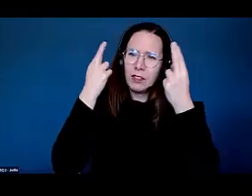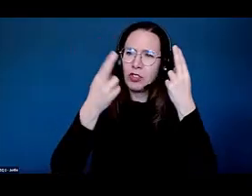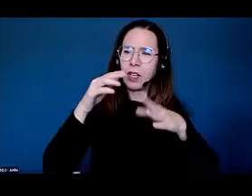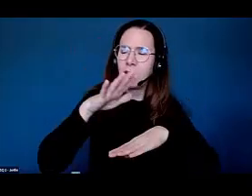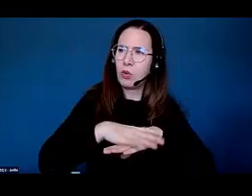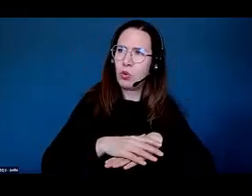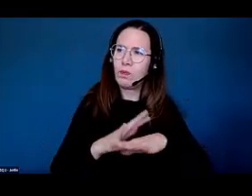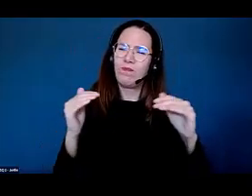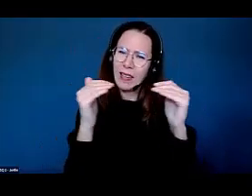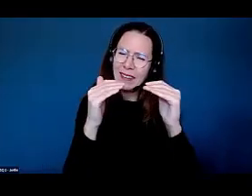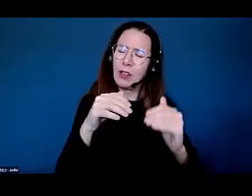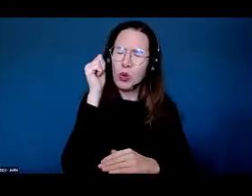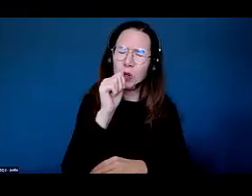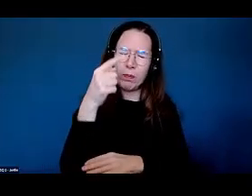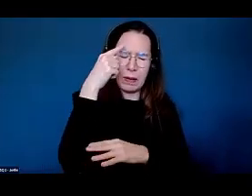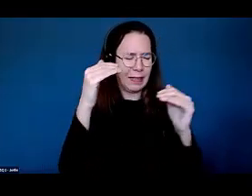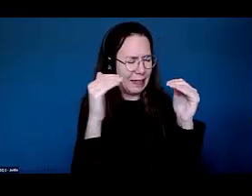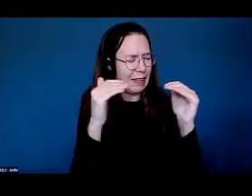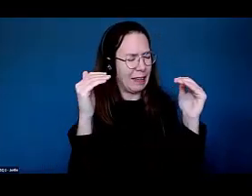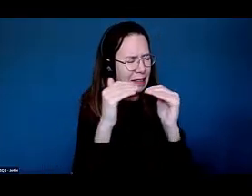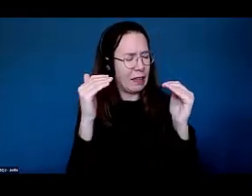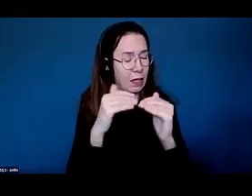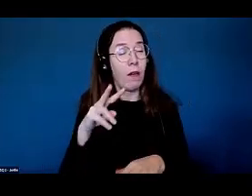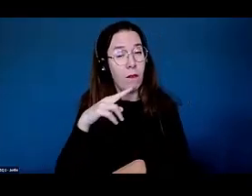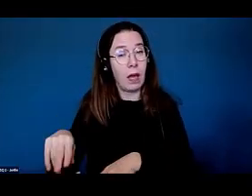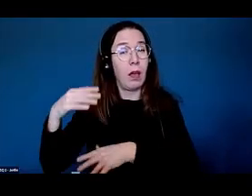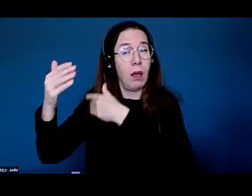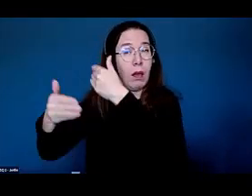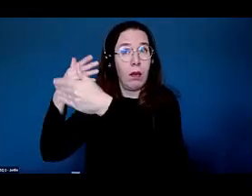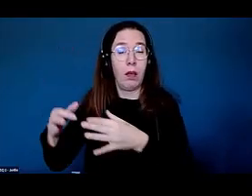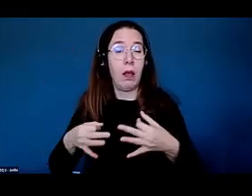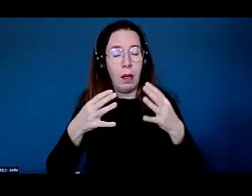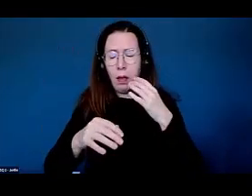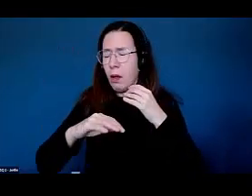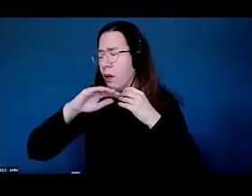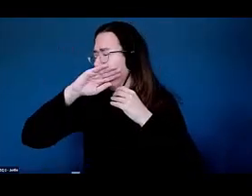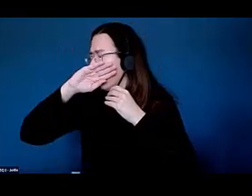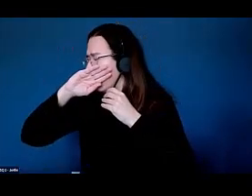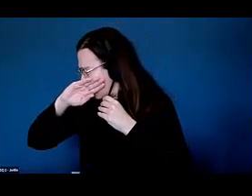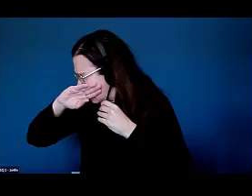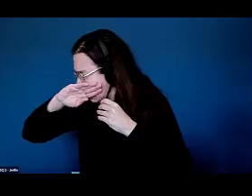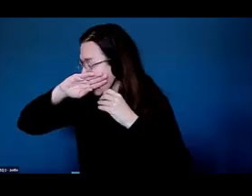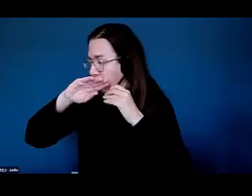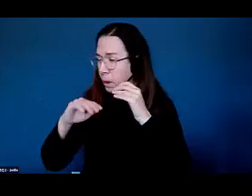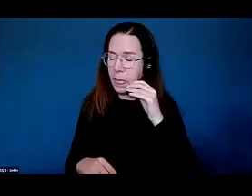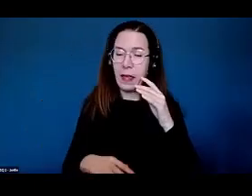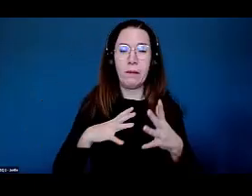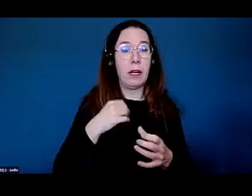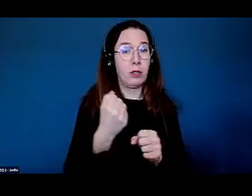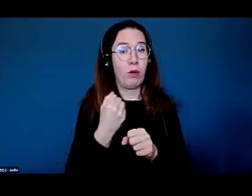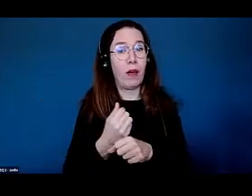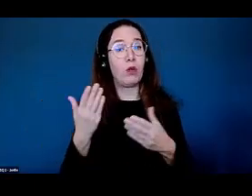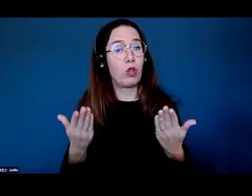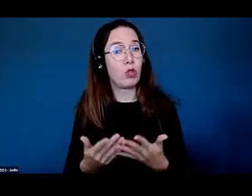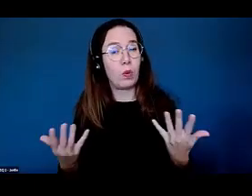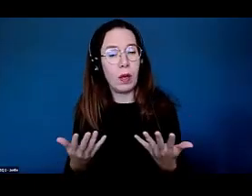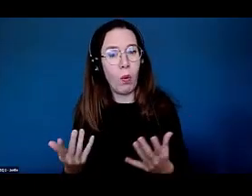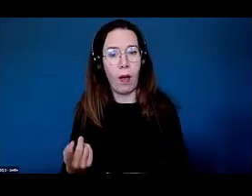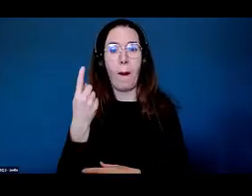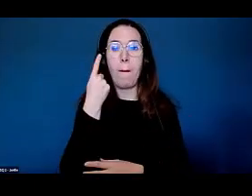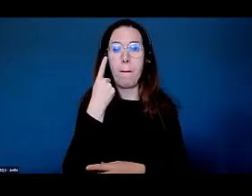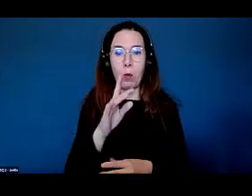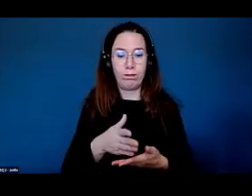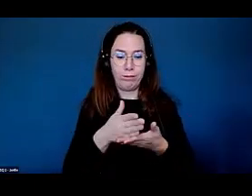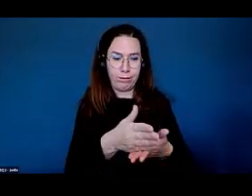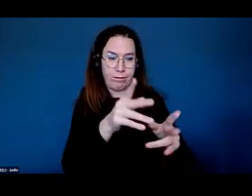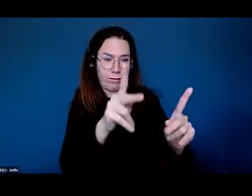réfléchir sur l'équité tous les jours. Donc, les systèmes sont lents, mais qu'est-ce que je peux faire aujourd'hui, dès maintenant, aujourd'hui, là tout de suite,